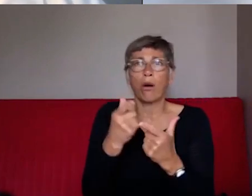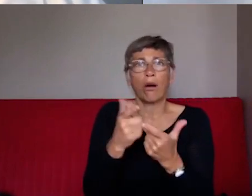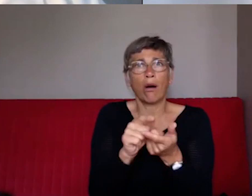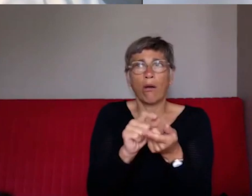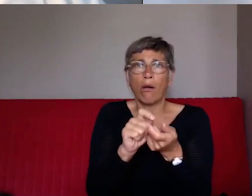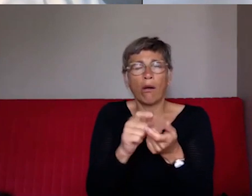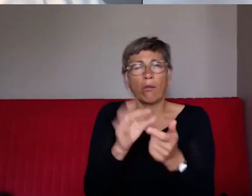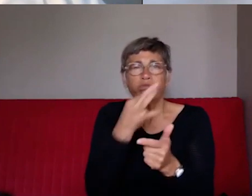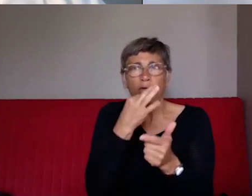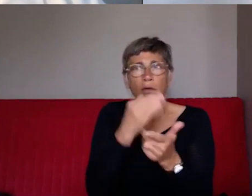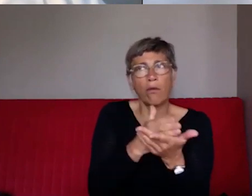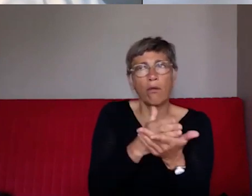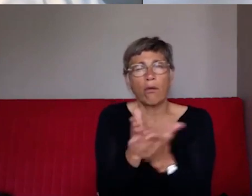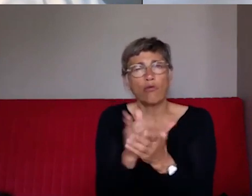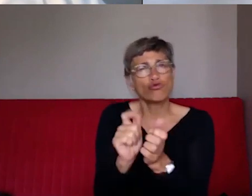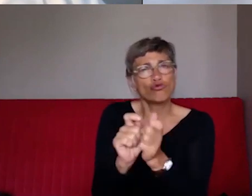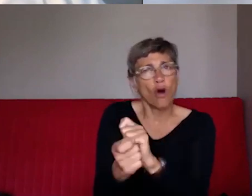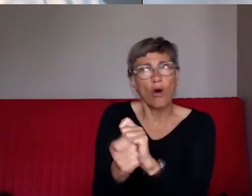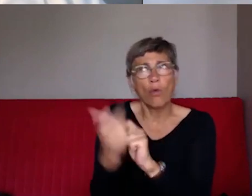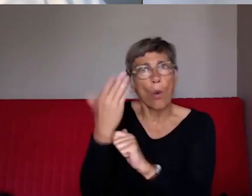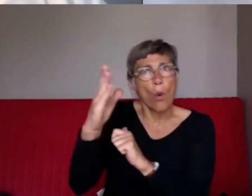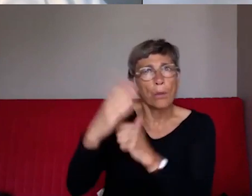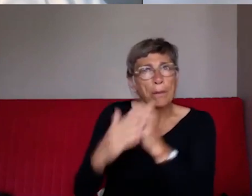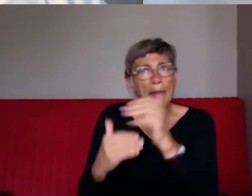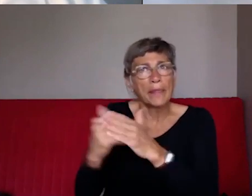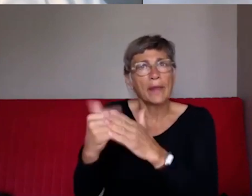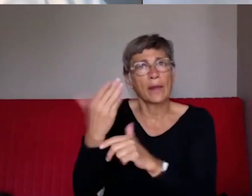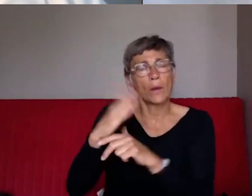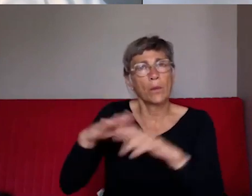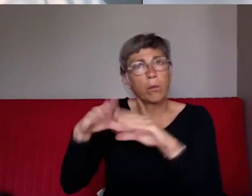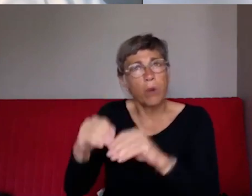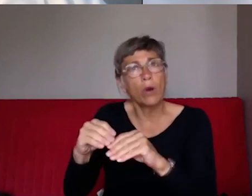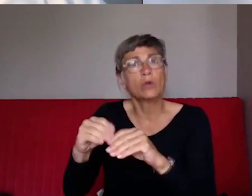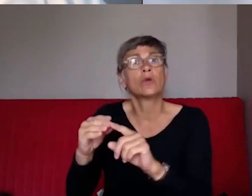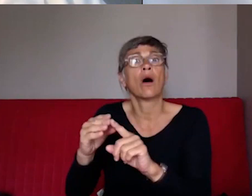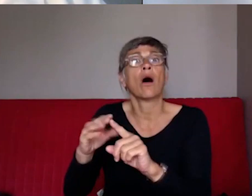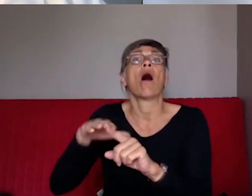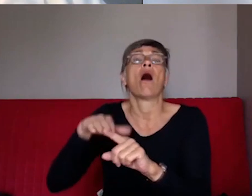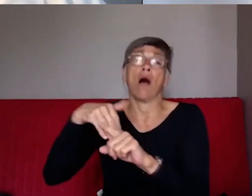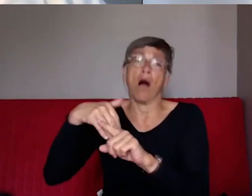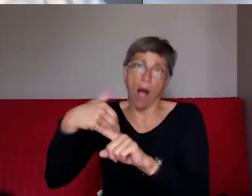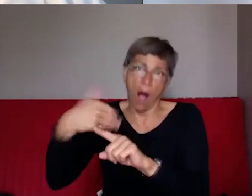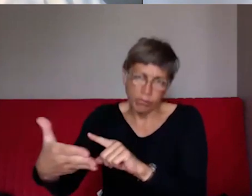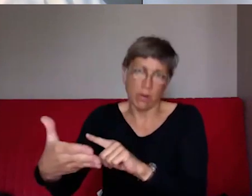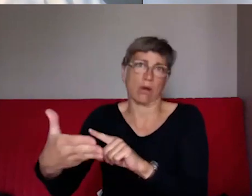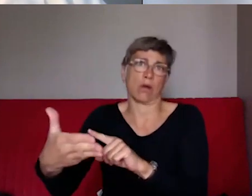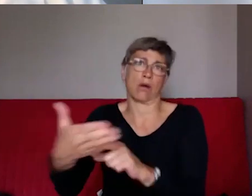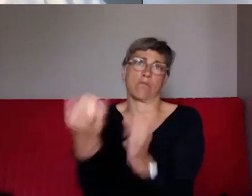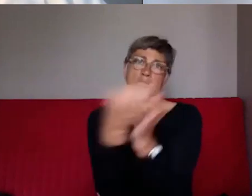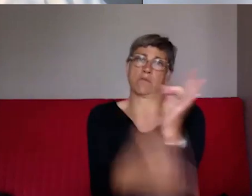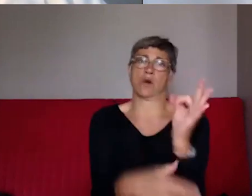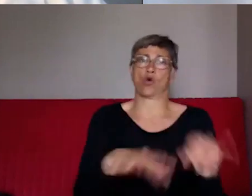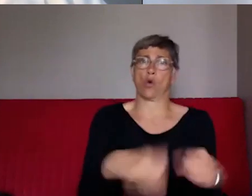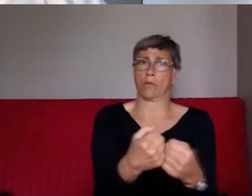d'autres types d'emplois, vers d'autres types de postes et de repasser après par un bilan de compétences. Donc